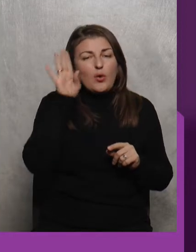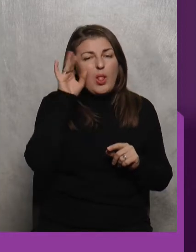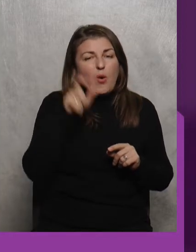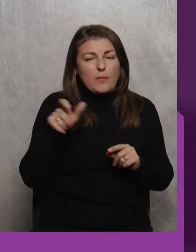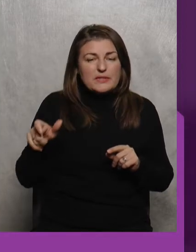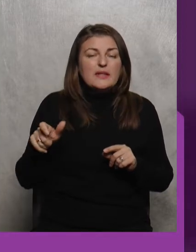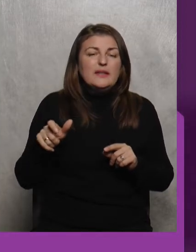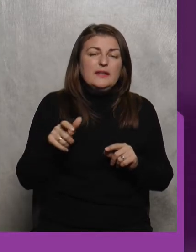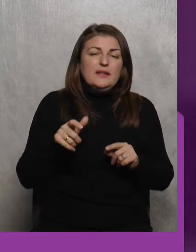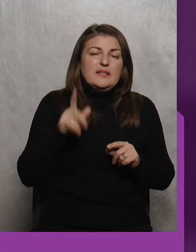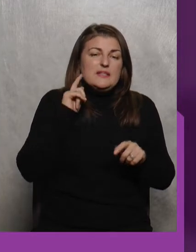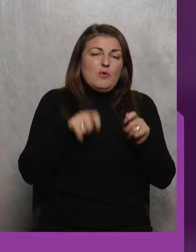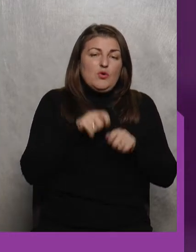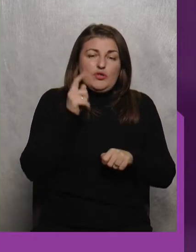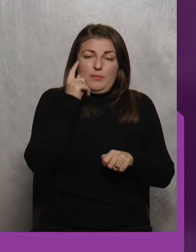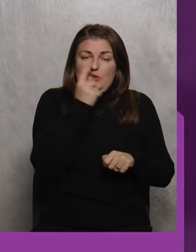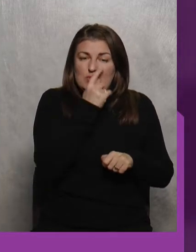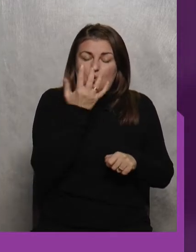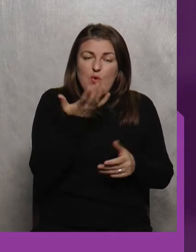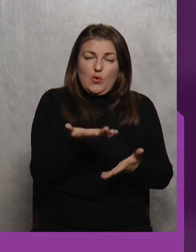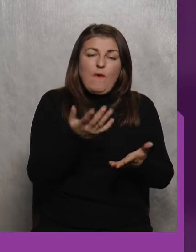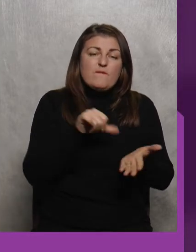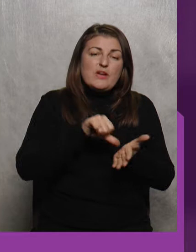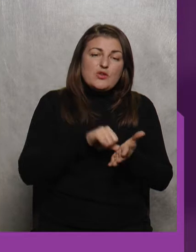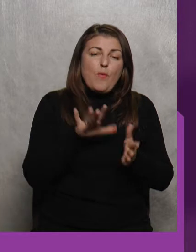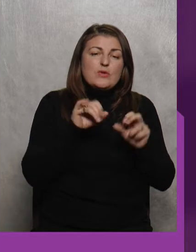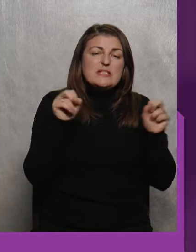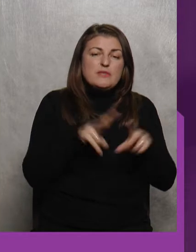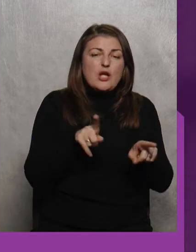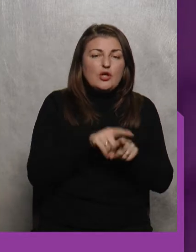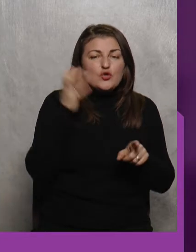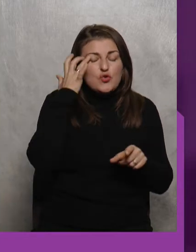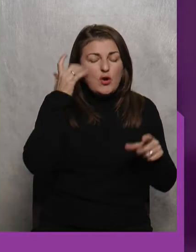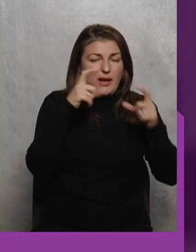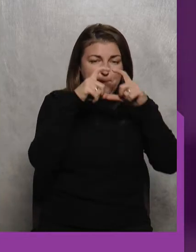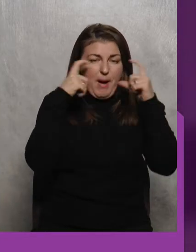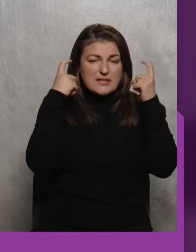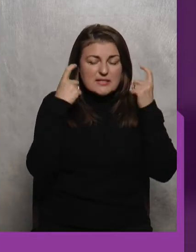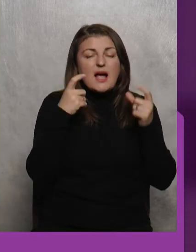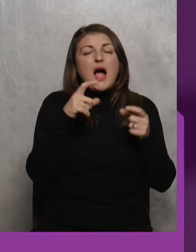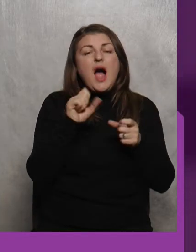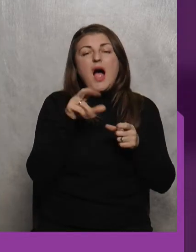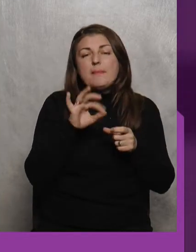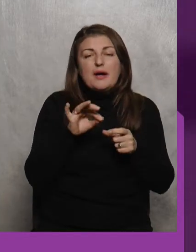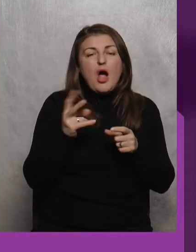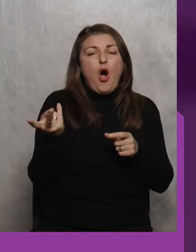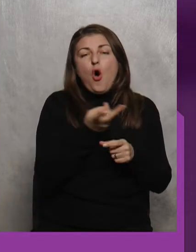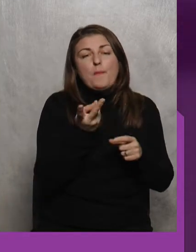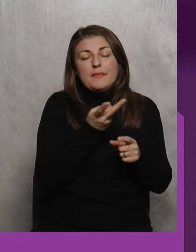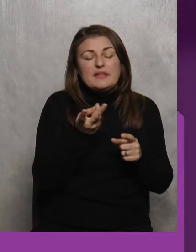хлопці з порушенням зору виступають у спеціальних чорних масках, аби